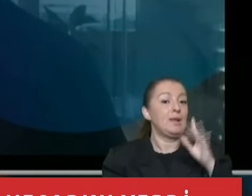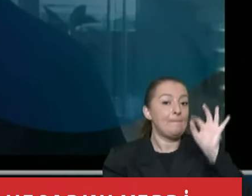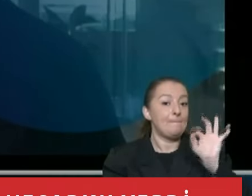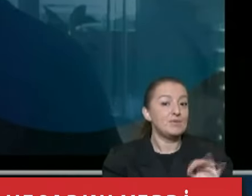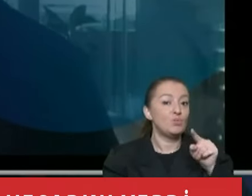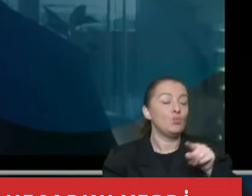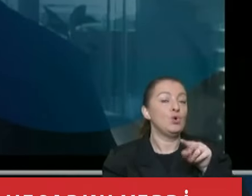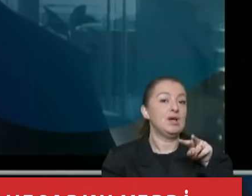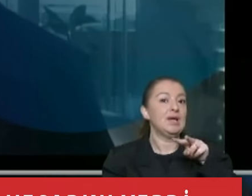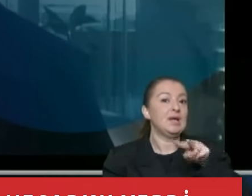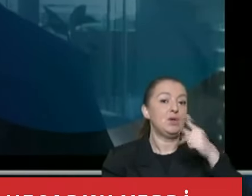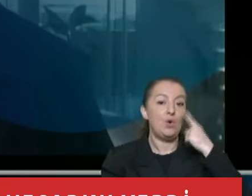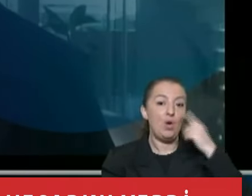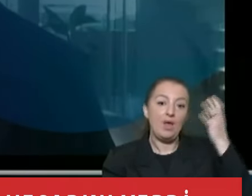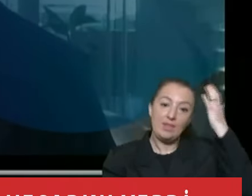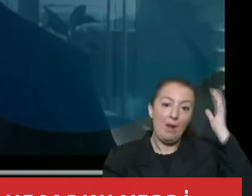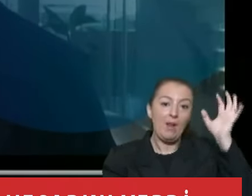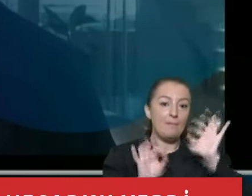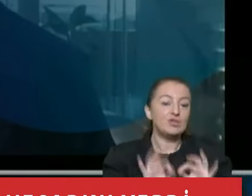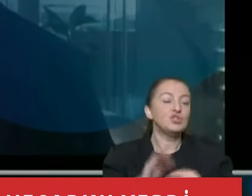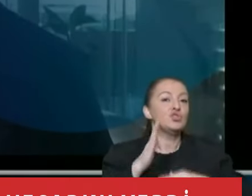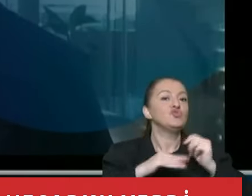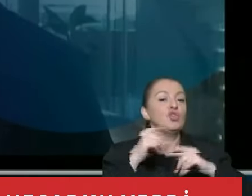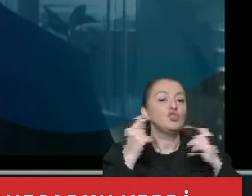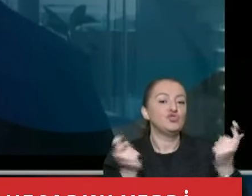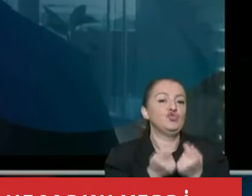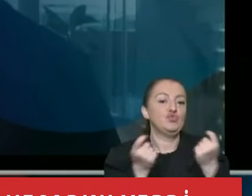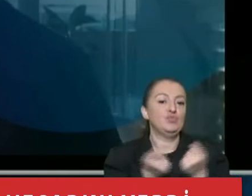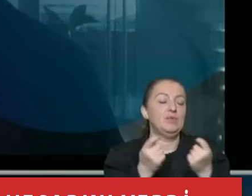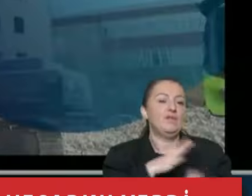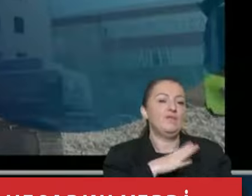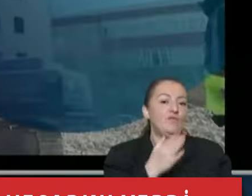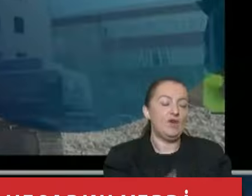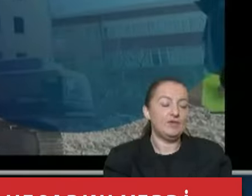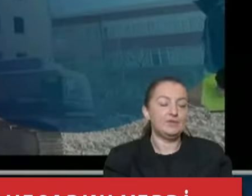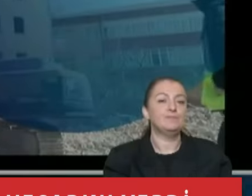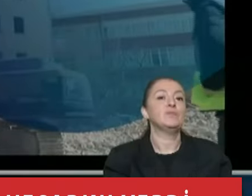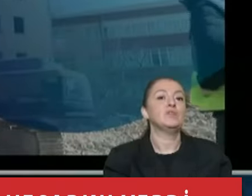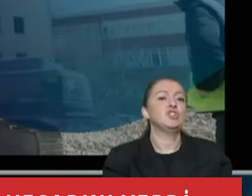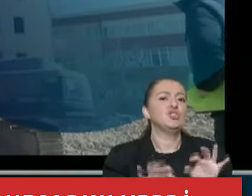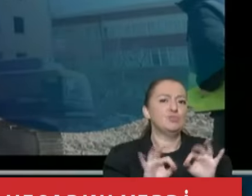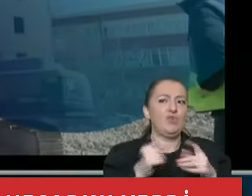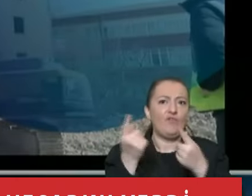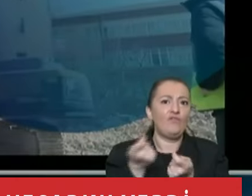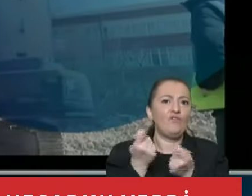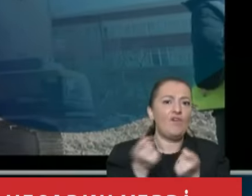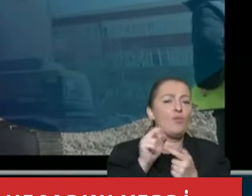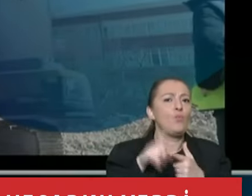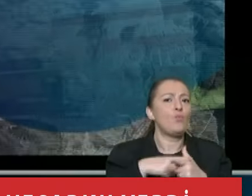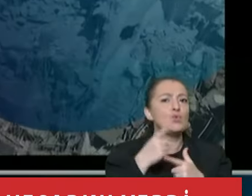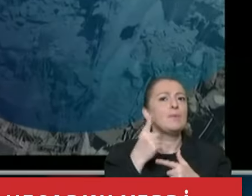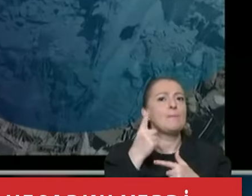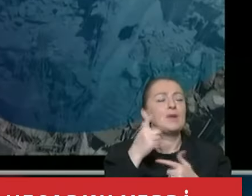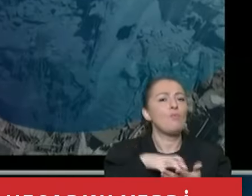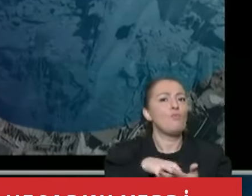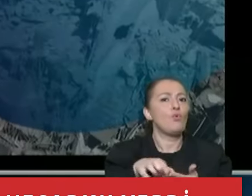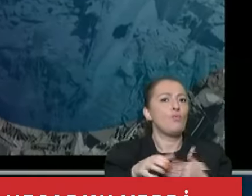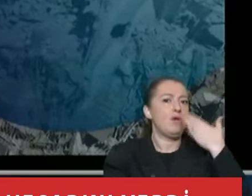bu iki alanda temelleri atılmış ve inşaat çalışmaları sürmektedir halen yürütülen projelerin bir kısmı